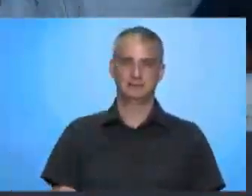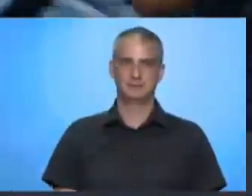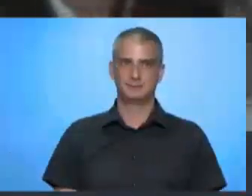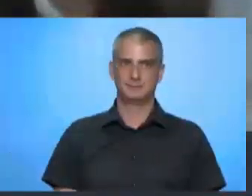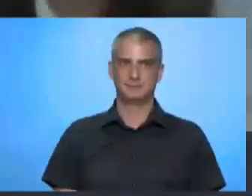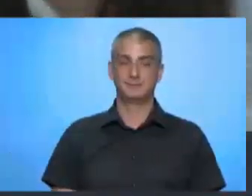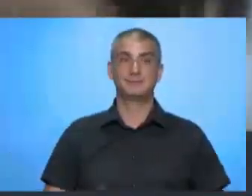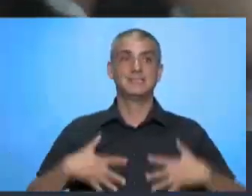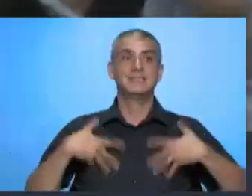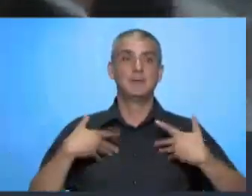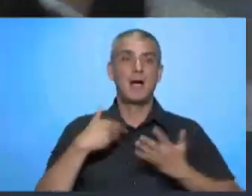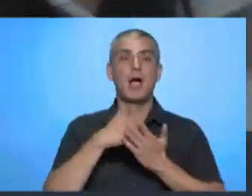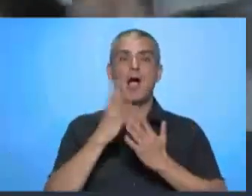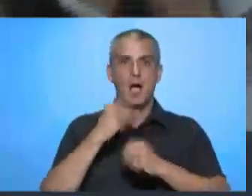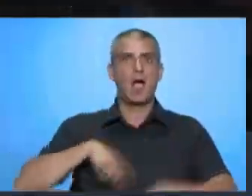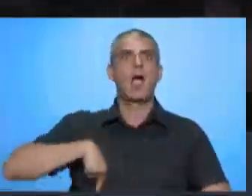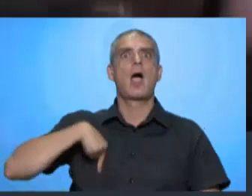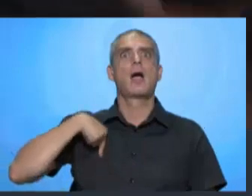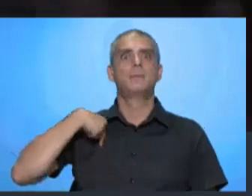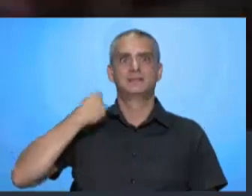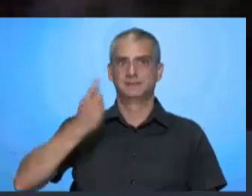קריאות השמחה נמשכו דקות ארוכות.